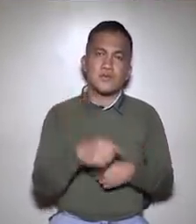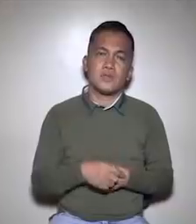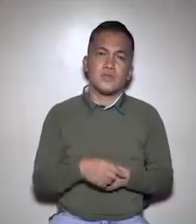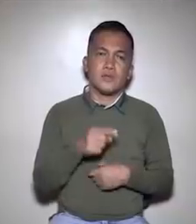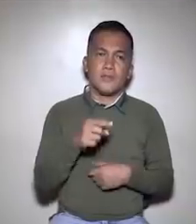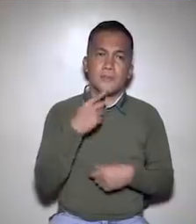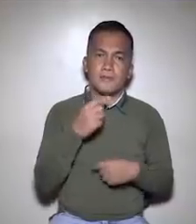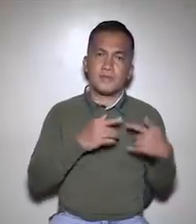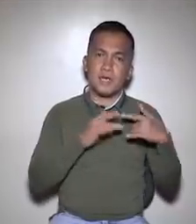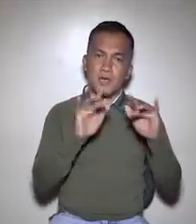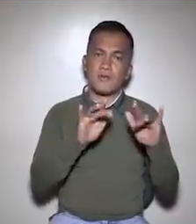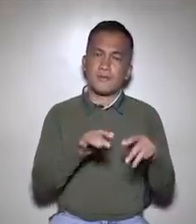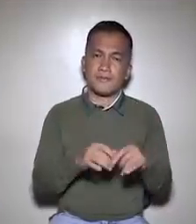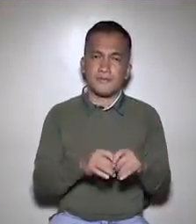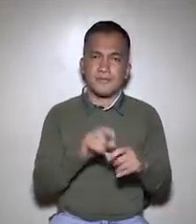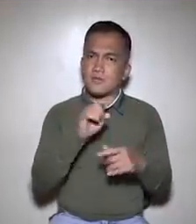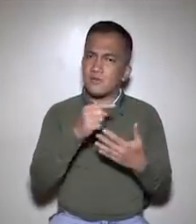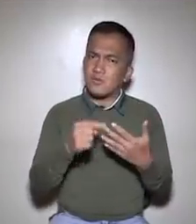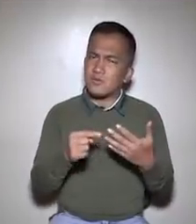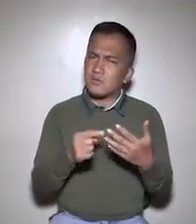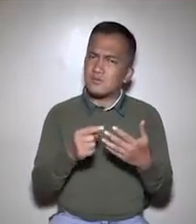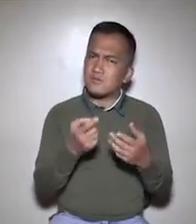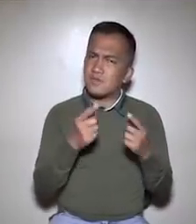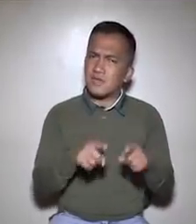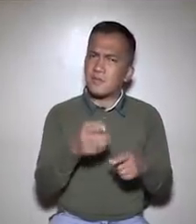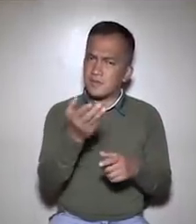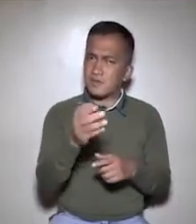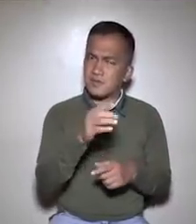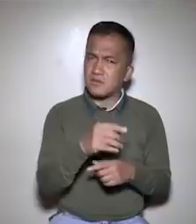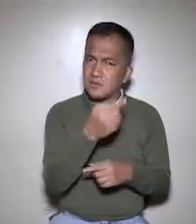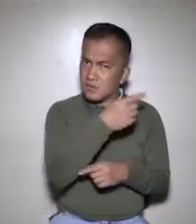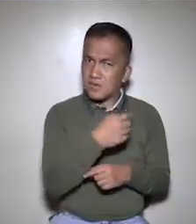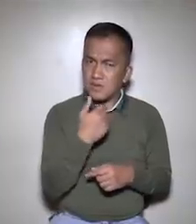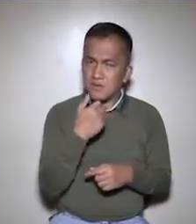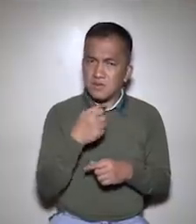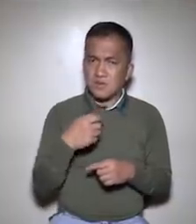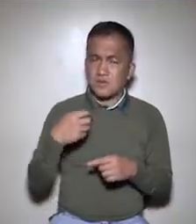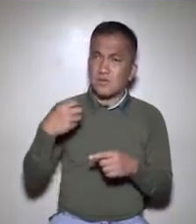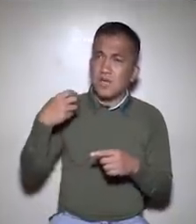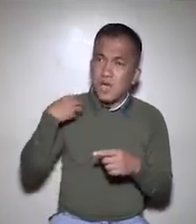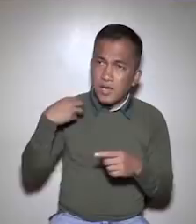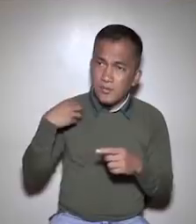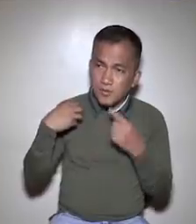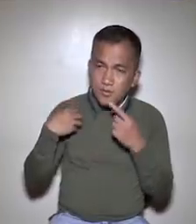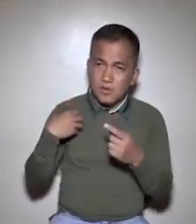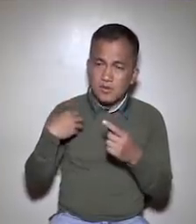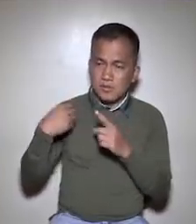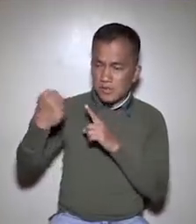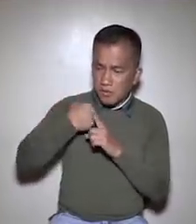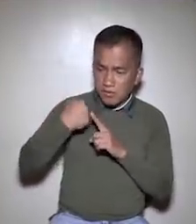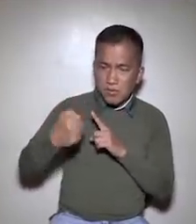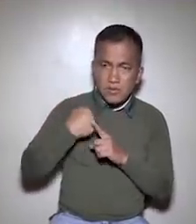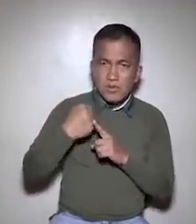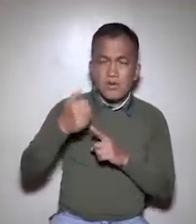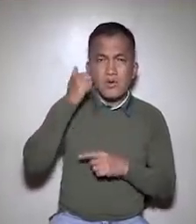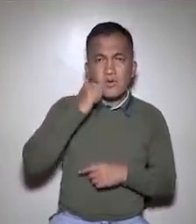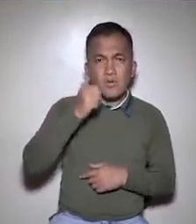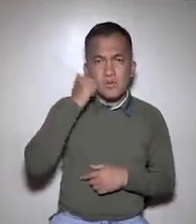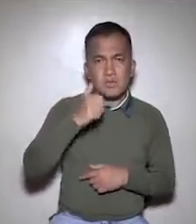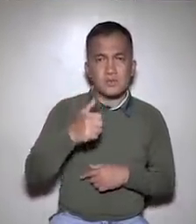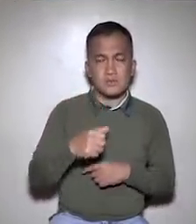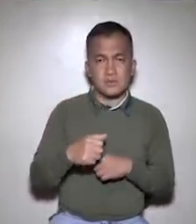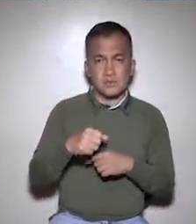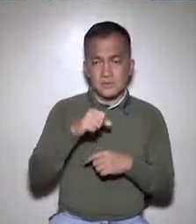doon. Mga naawa sa kanya. Ano po bang nangyari doon sa inyo? Nung sa amo ko na po, nasasaktan na po ako